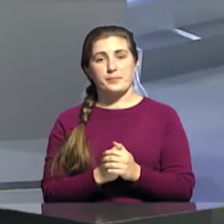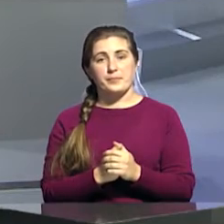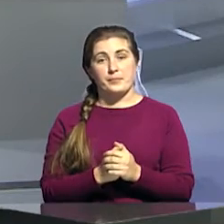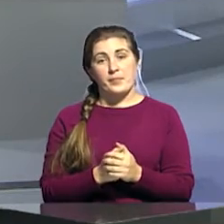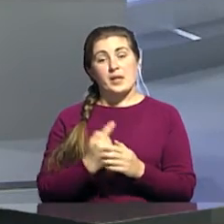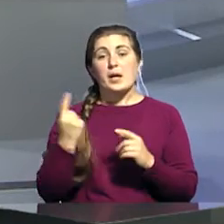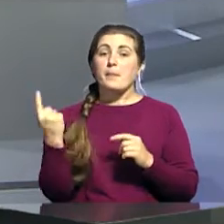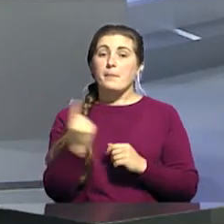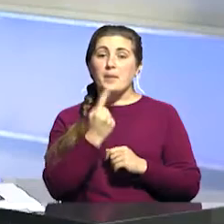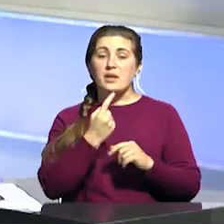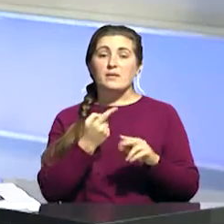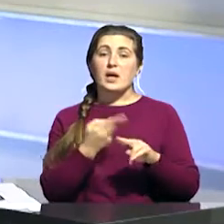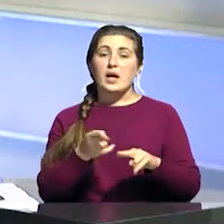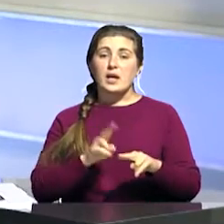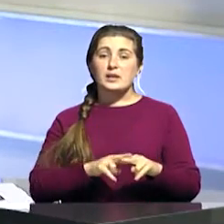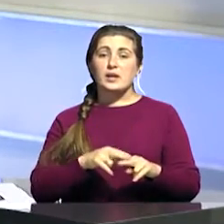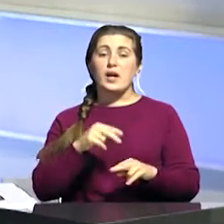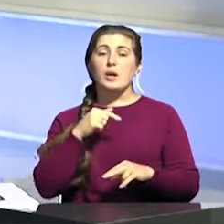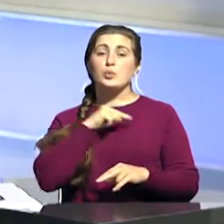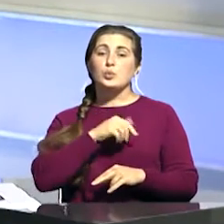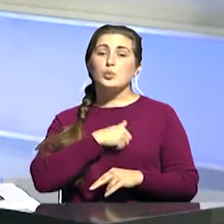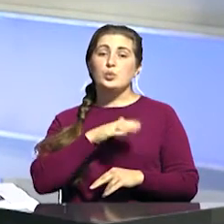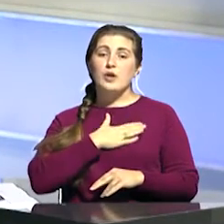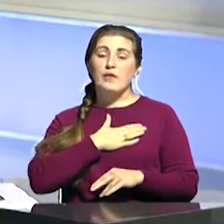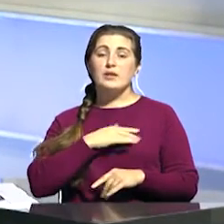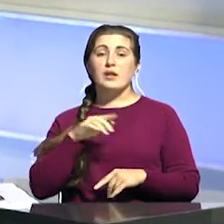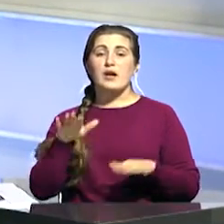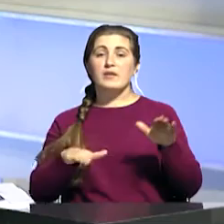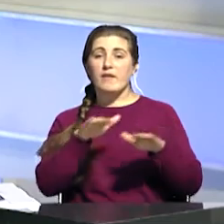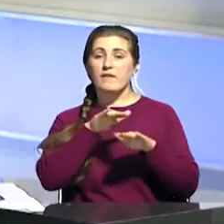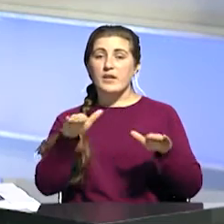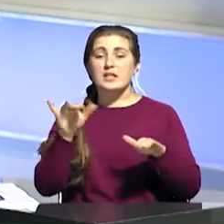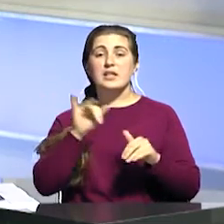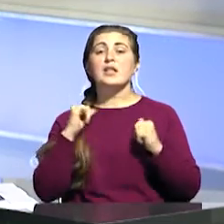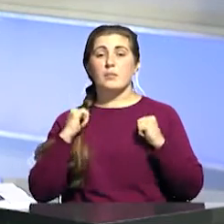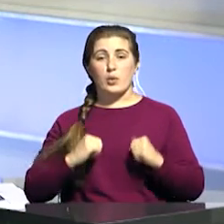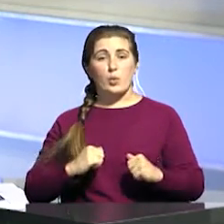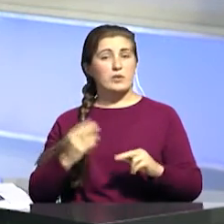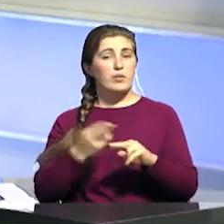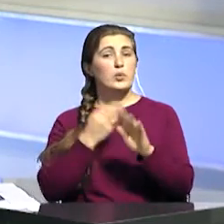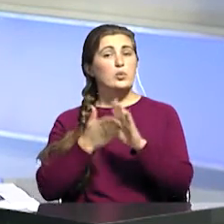Ну, первое – это душевное равновесие и спокойствие. Безусловно,